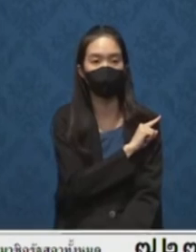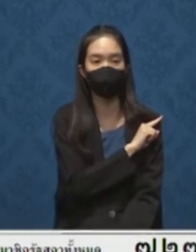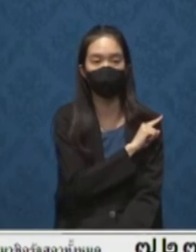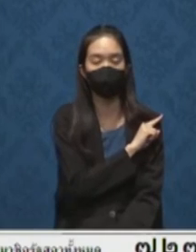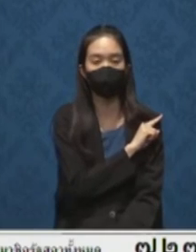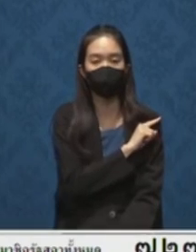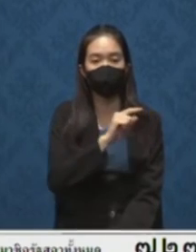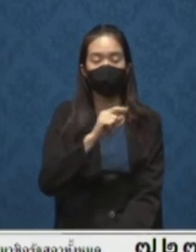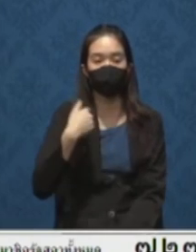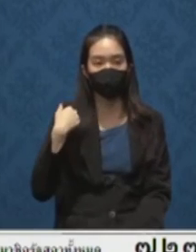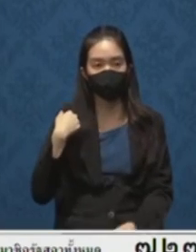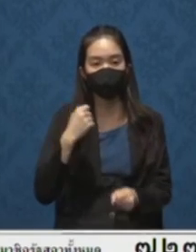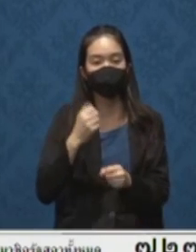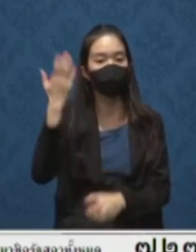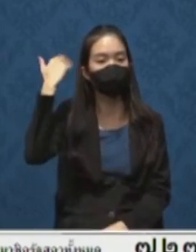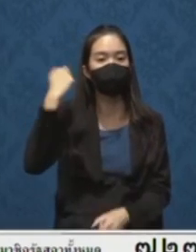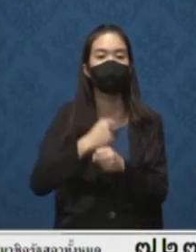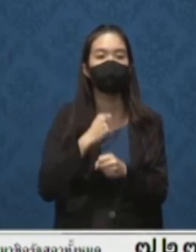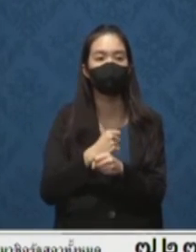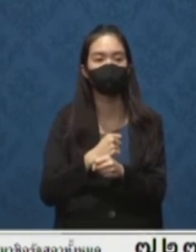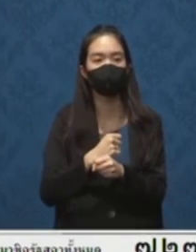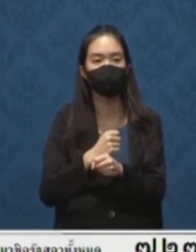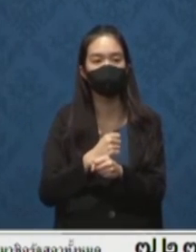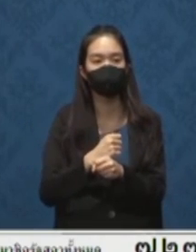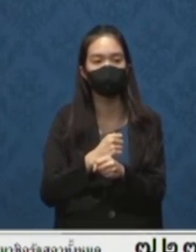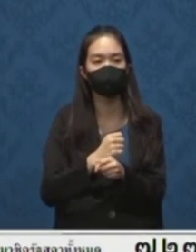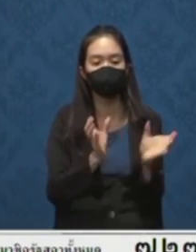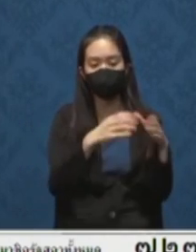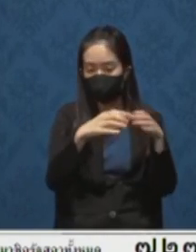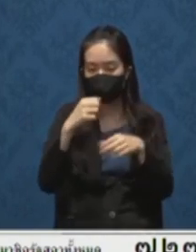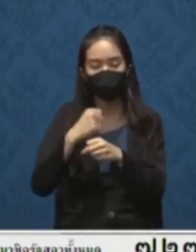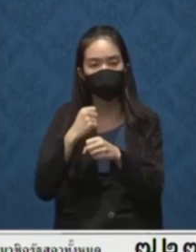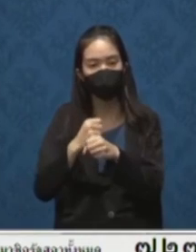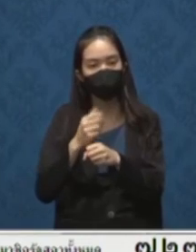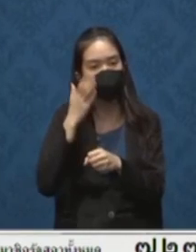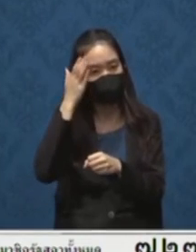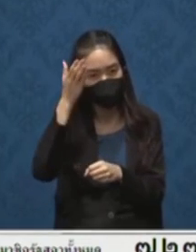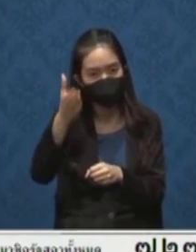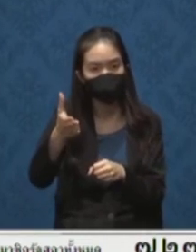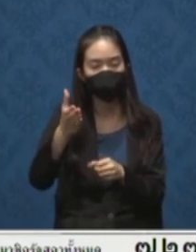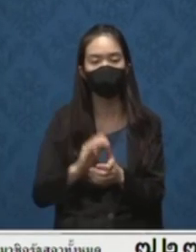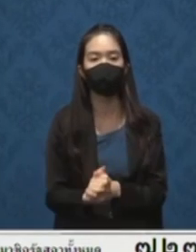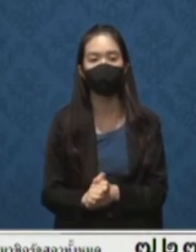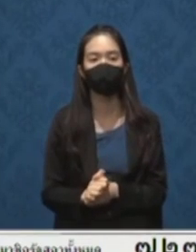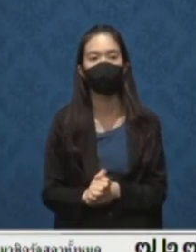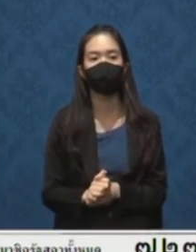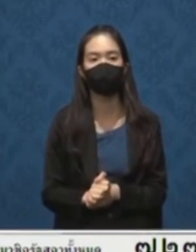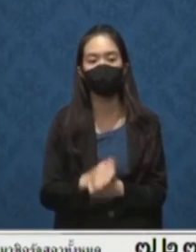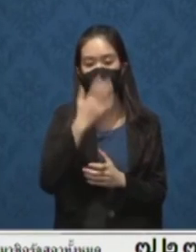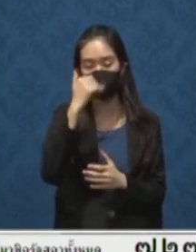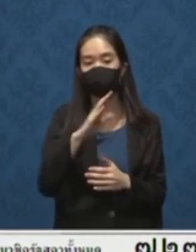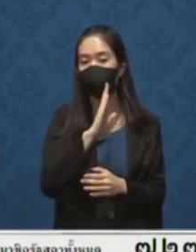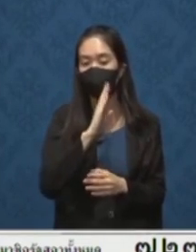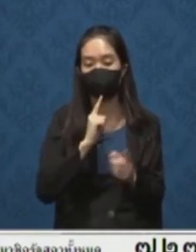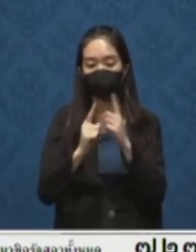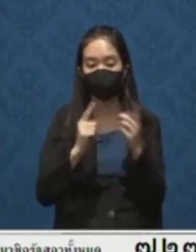ุก ชุด ใน อดีตแล้วก็ ทุก ชุด ต่อ เนื่อง ไป เบ้อง หน้าหลั จาก วาระ ของ พวก เรา หม